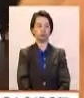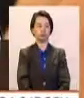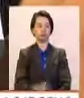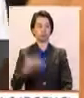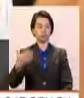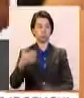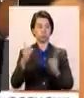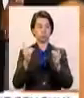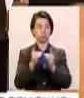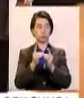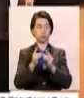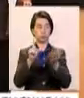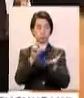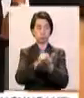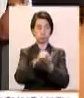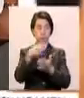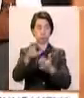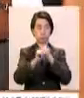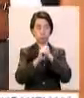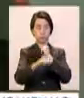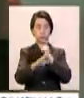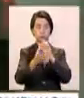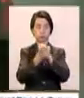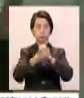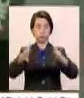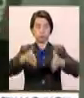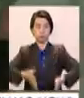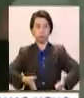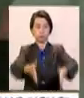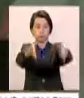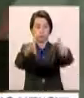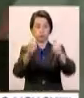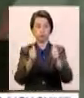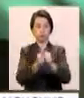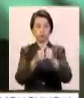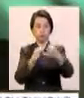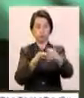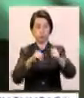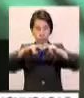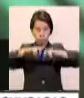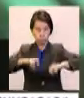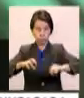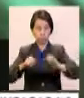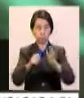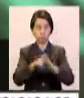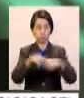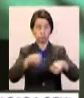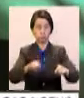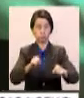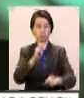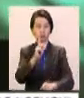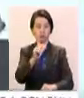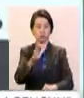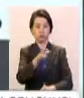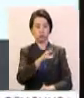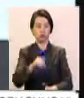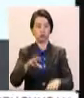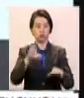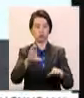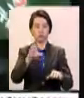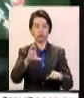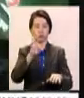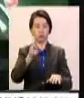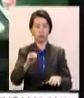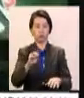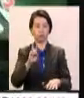ditemui media selepas majlis pelancaran kempen keselamatan jalan raya bersama Jabatan Siasatan dan Penguatkuasaan Trafik Kuala Lumpur dan CCM,